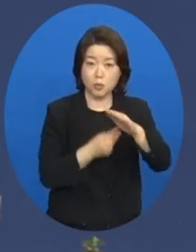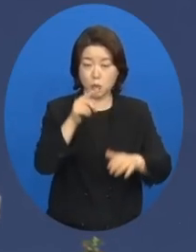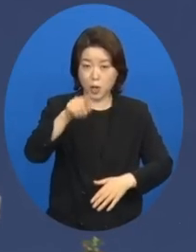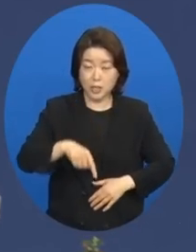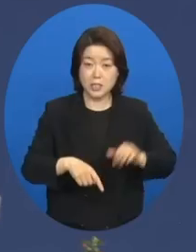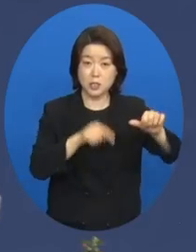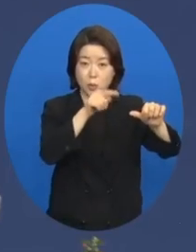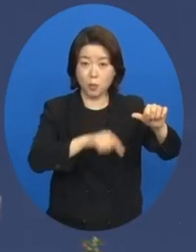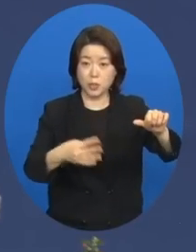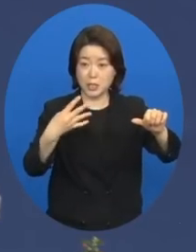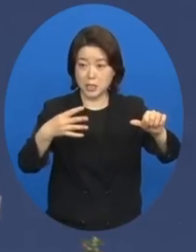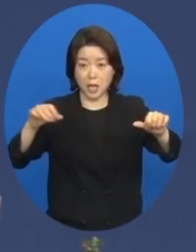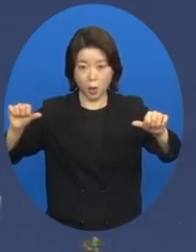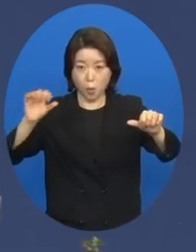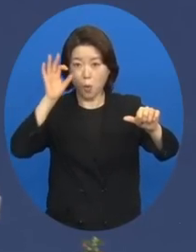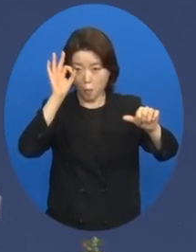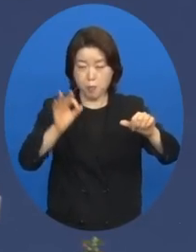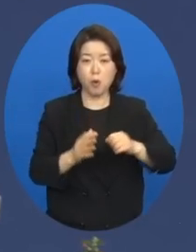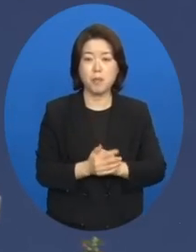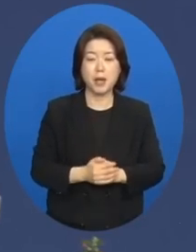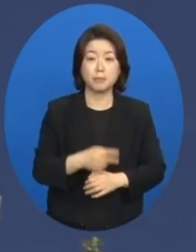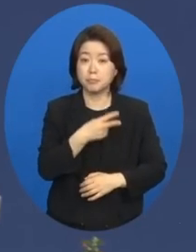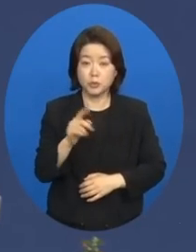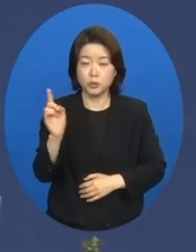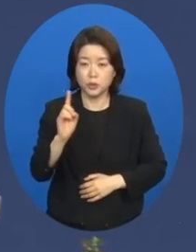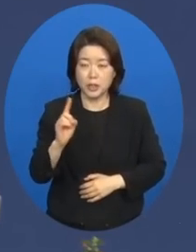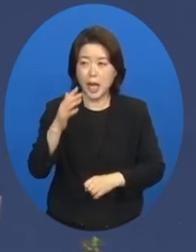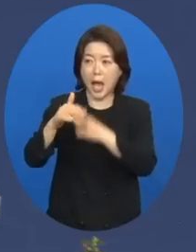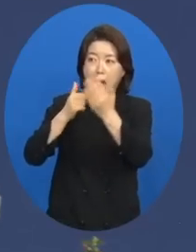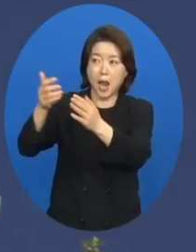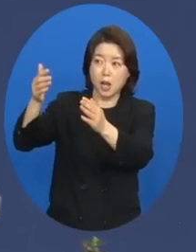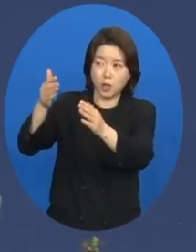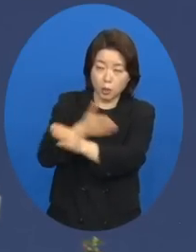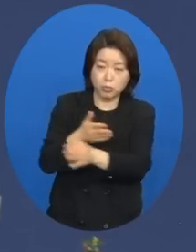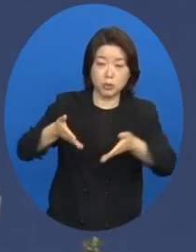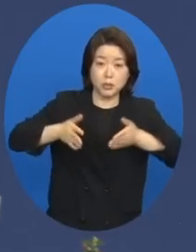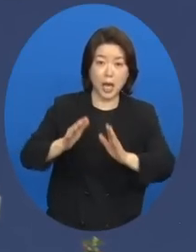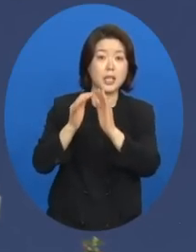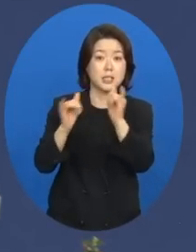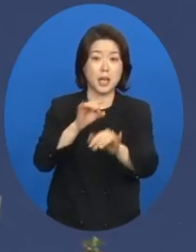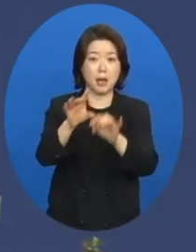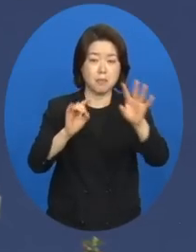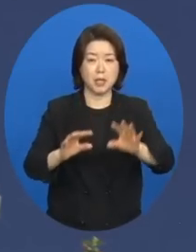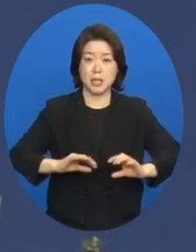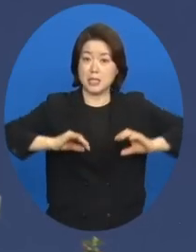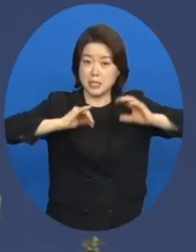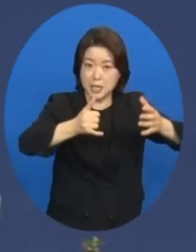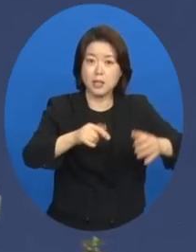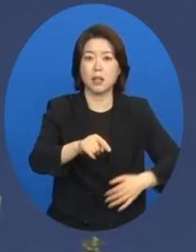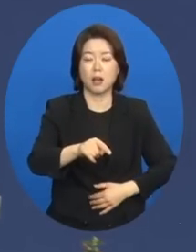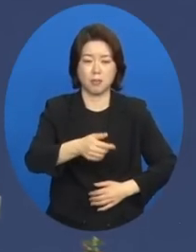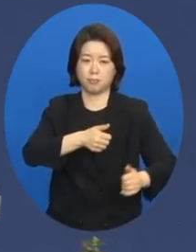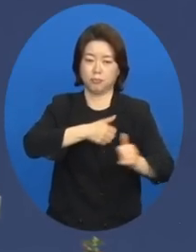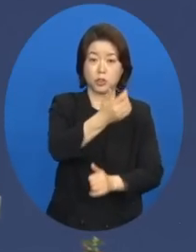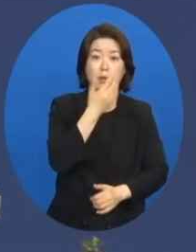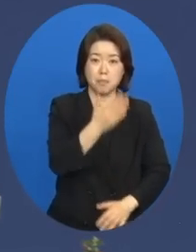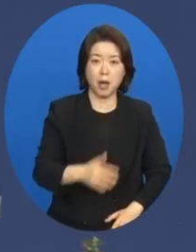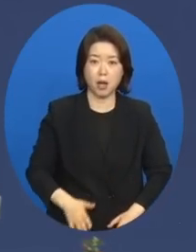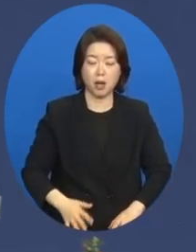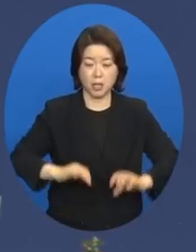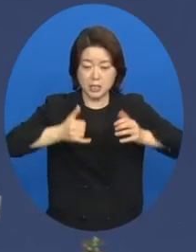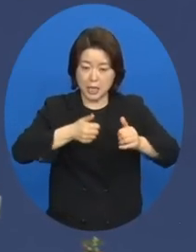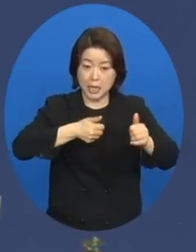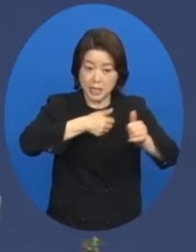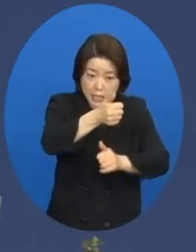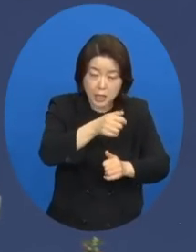5장 4절 5절에 보면 무릇 하나님께로부터 난 자마다 세상을 이기느니라. 세상을